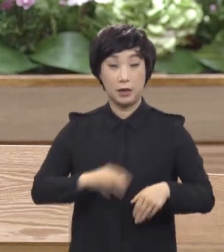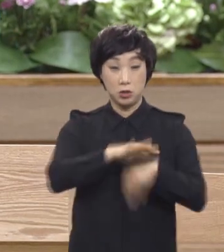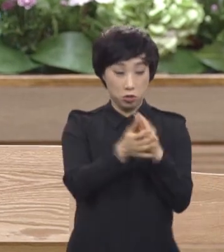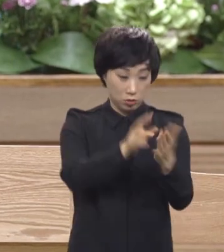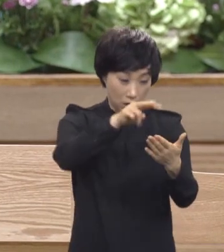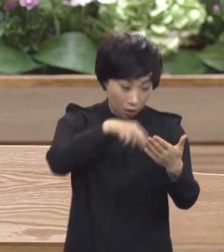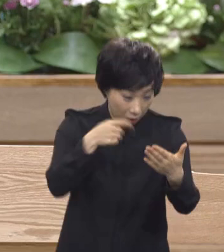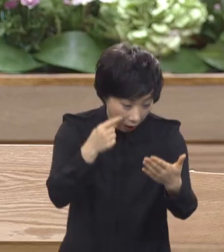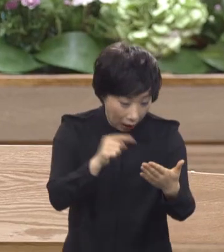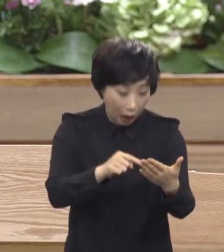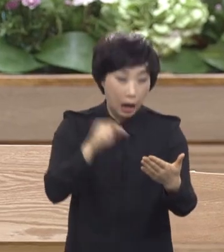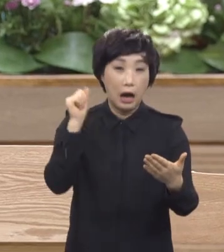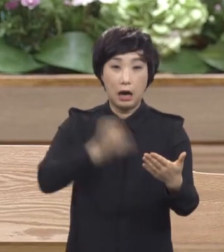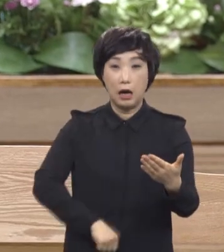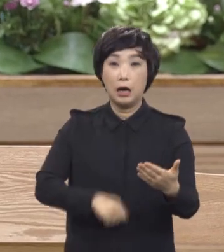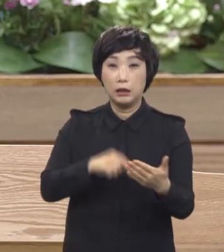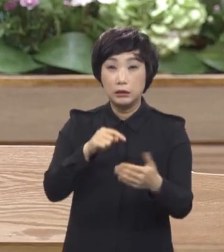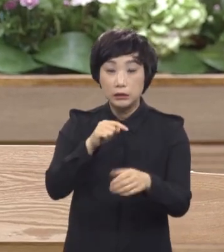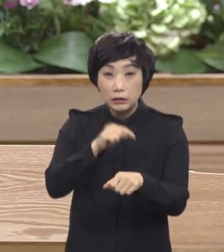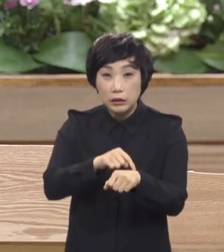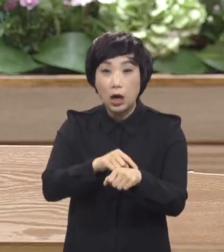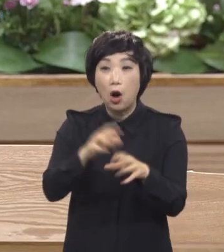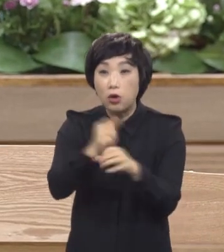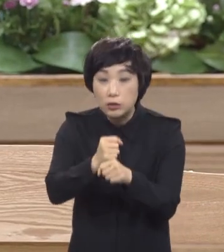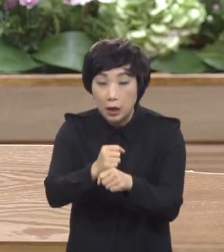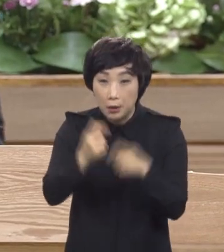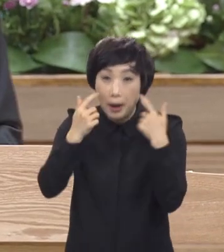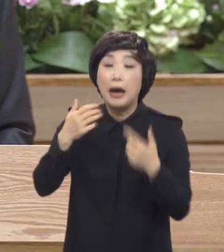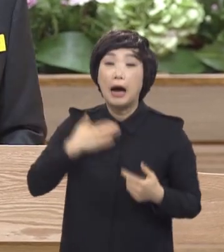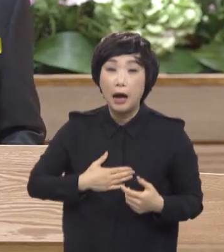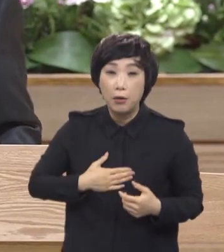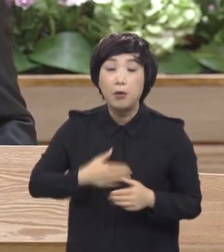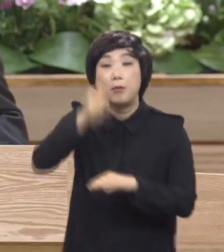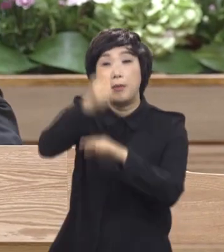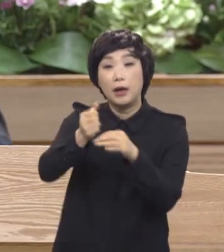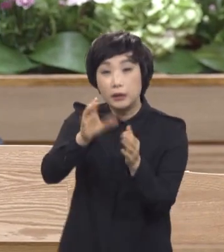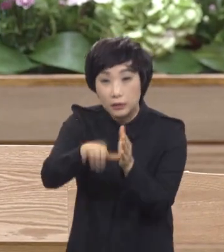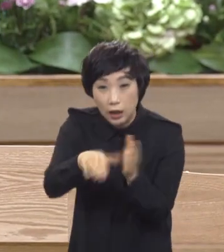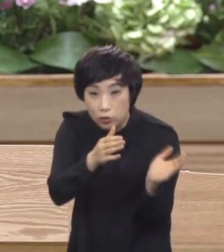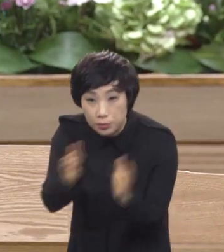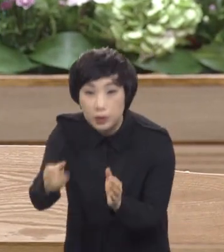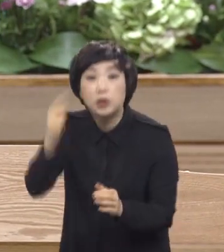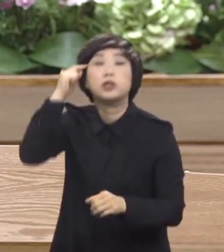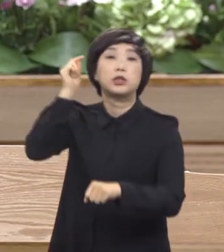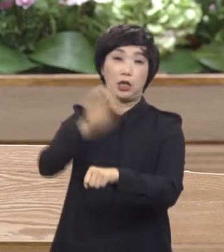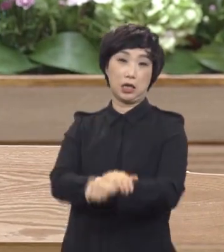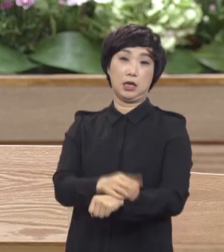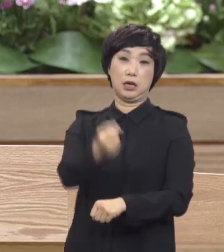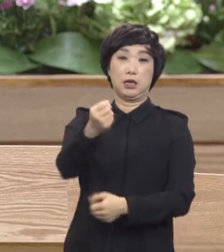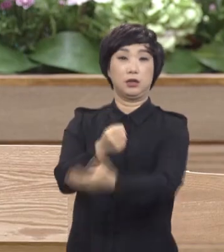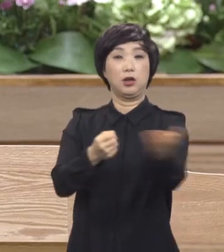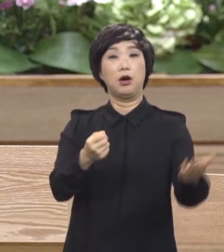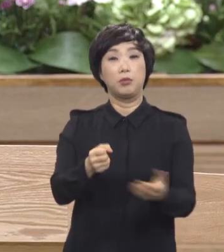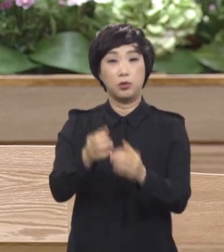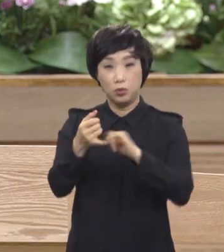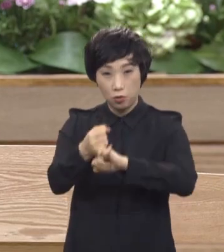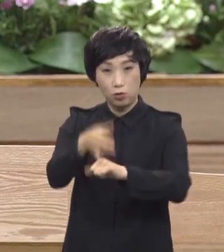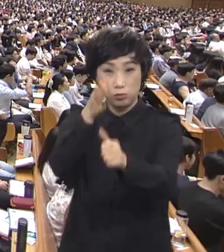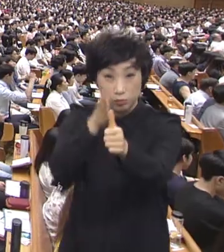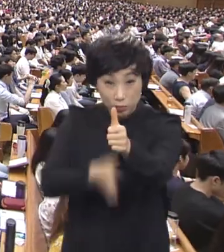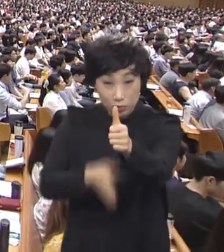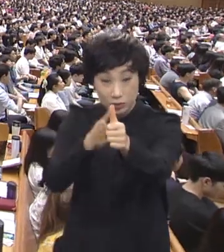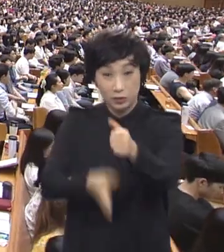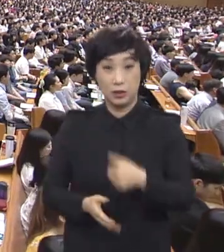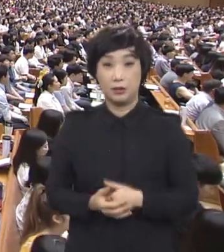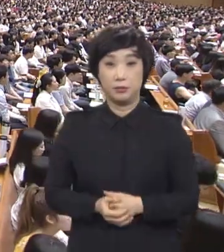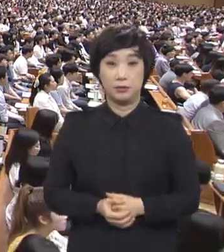바라보면서 그때를 바로 알고 마지막 때를 준비할 수 있는 지혜 있는 사람 되기를 주님의 이름으로 축복합니다